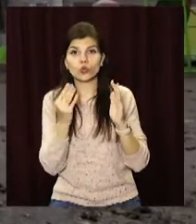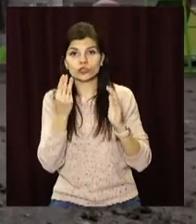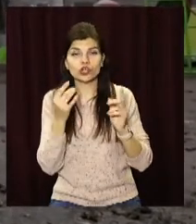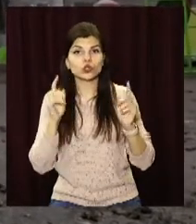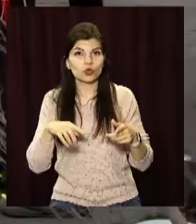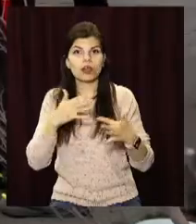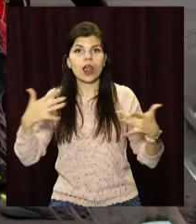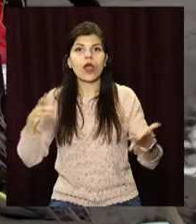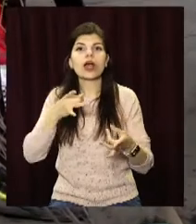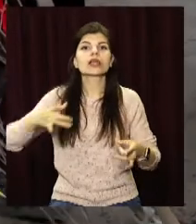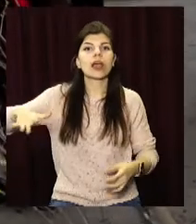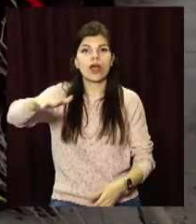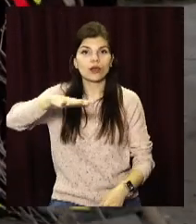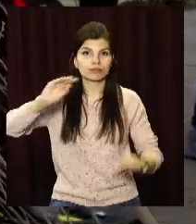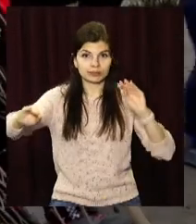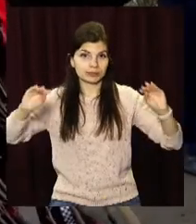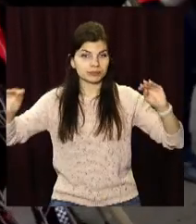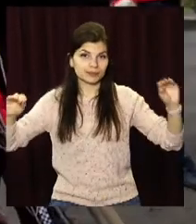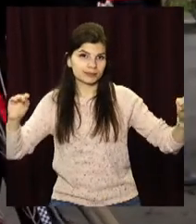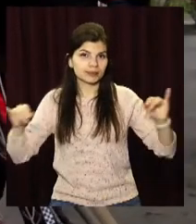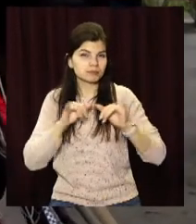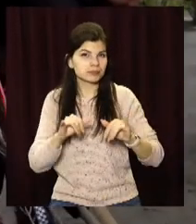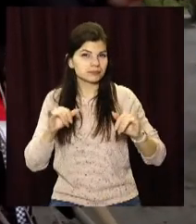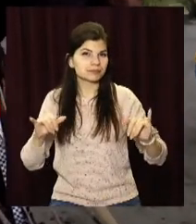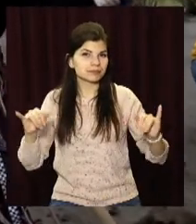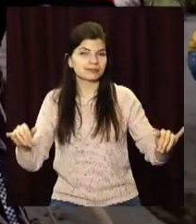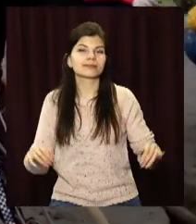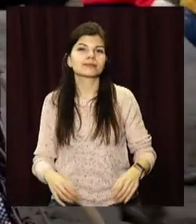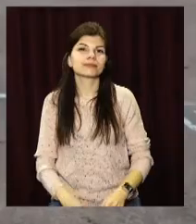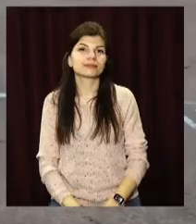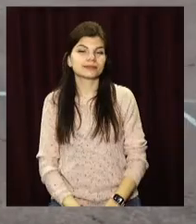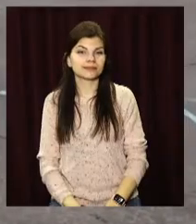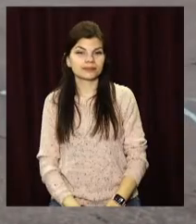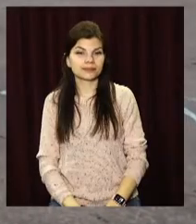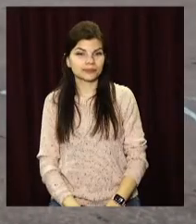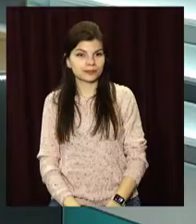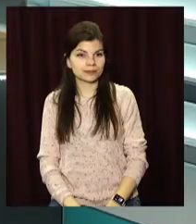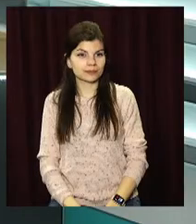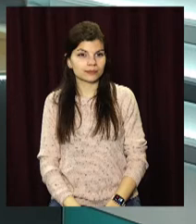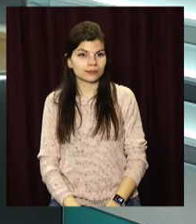інших районах Кам'янського. Анастасія Васильєва, Роман Харченко, OpenNews, телеканал «Відкритий».